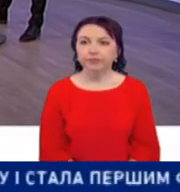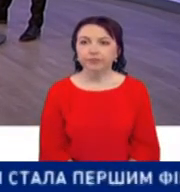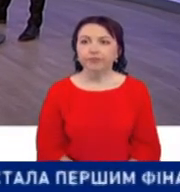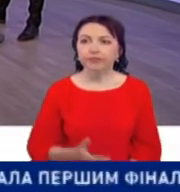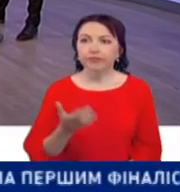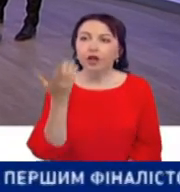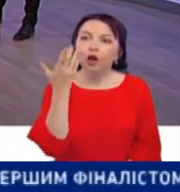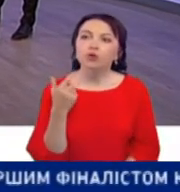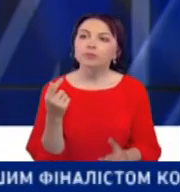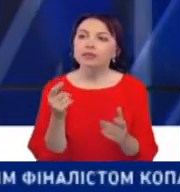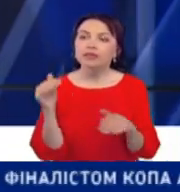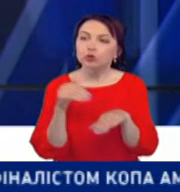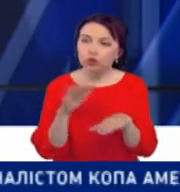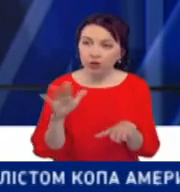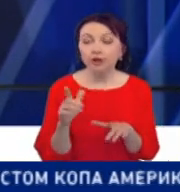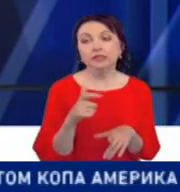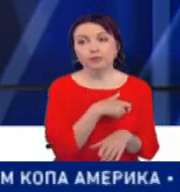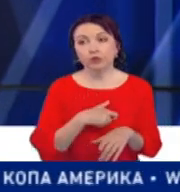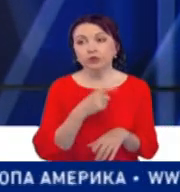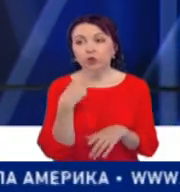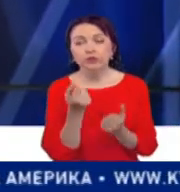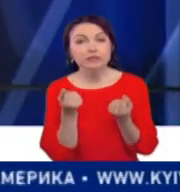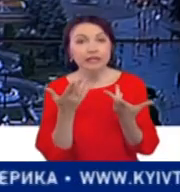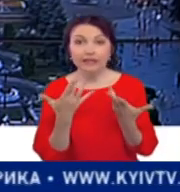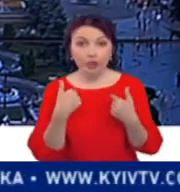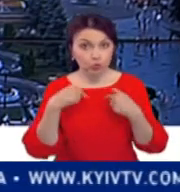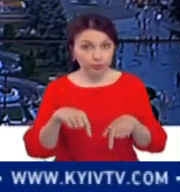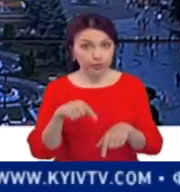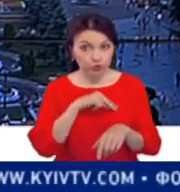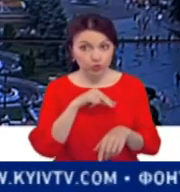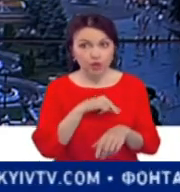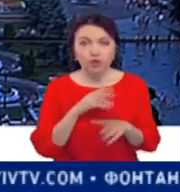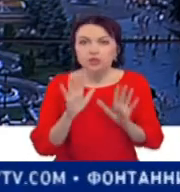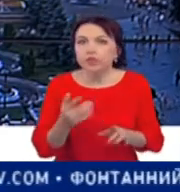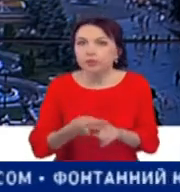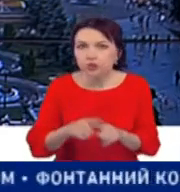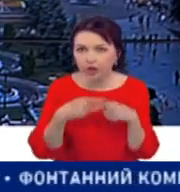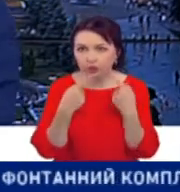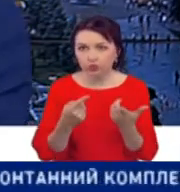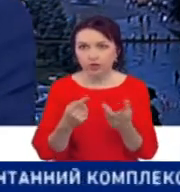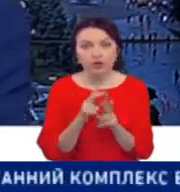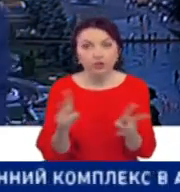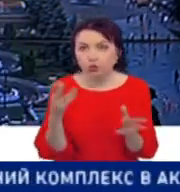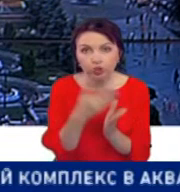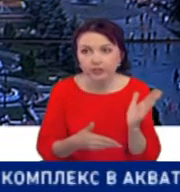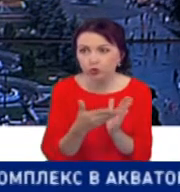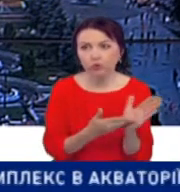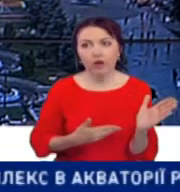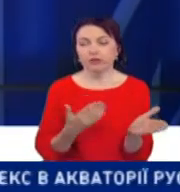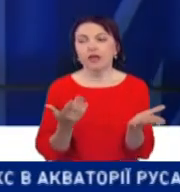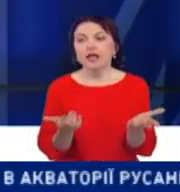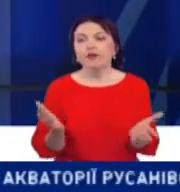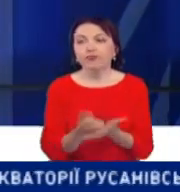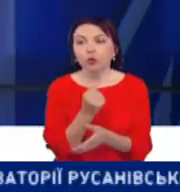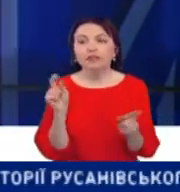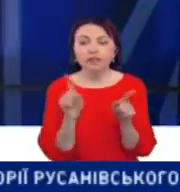недоторканність депутатську говоримо, оскільки я тут працюю, і не лише тут, я тільки про це і кажу. бо її ж ніхто ще ж не скасував, то виходить так, що